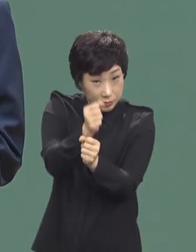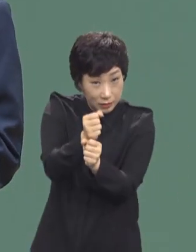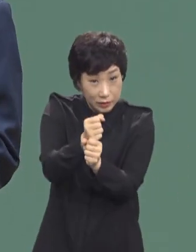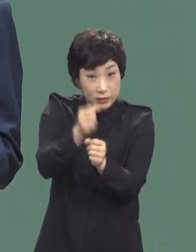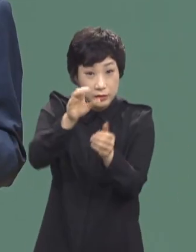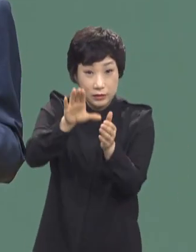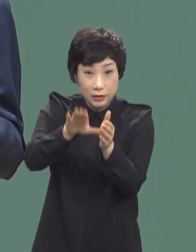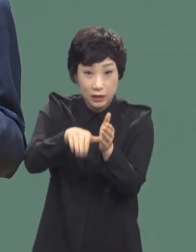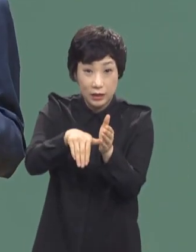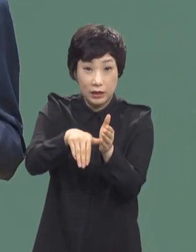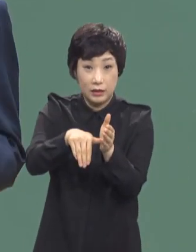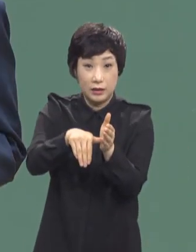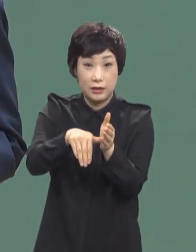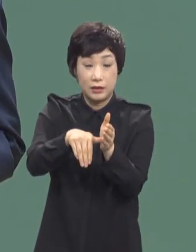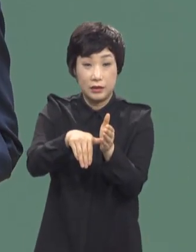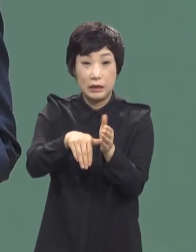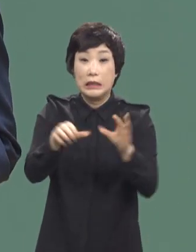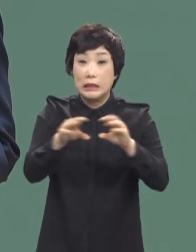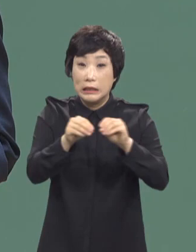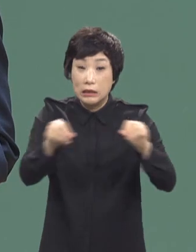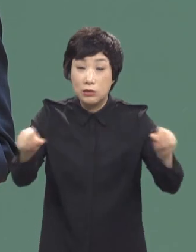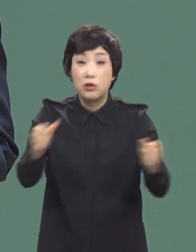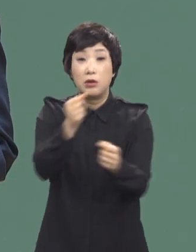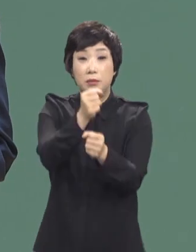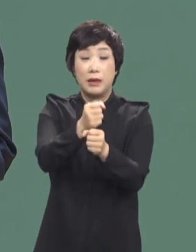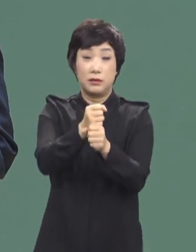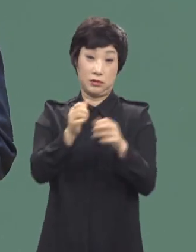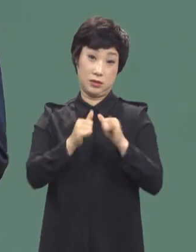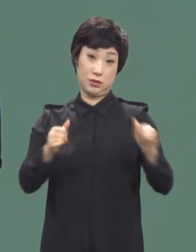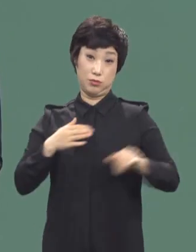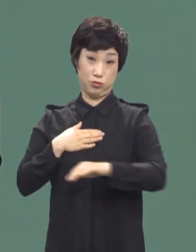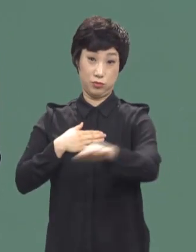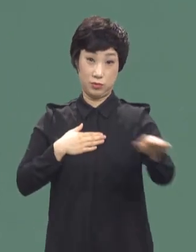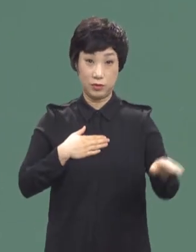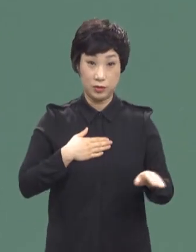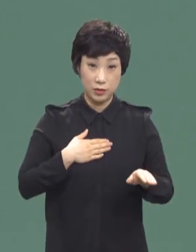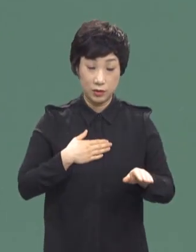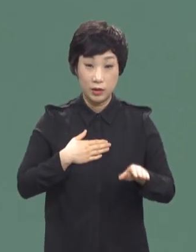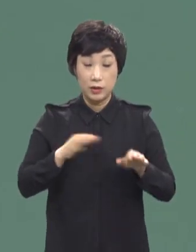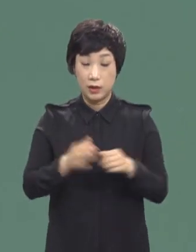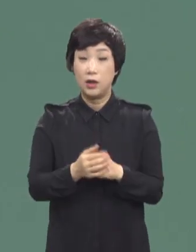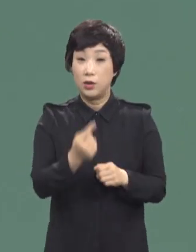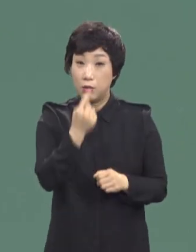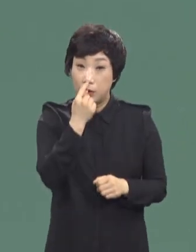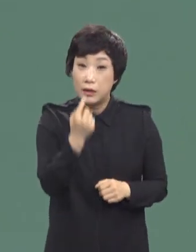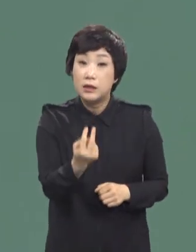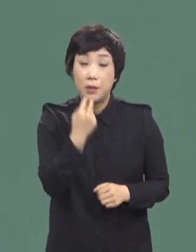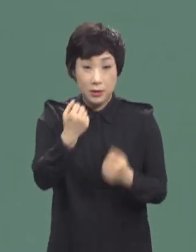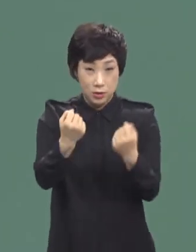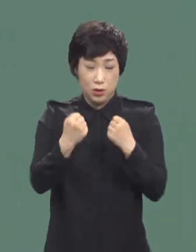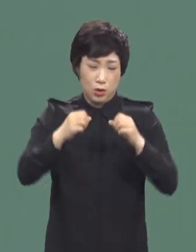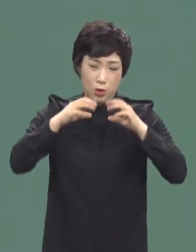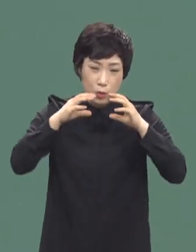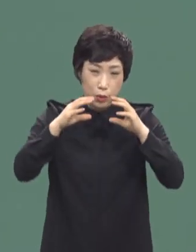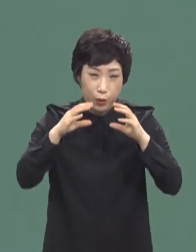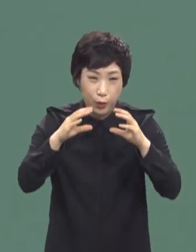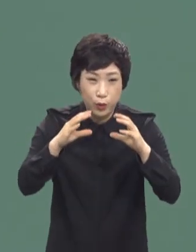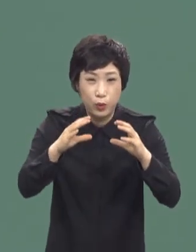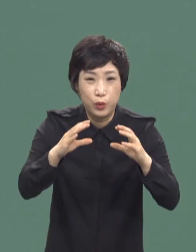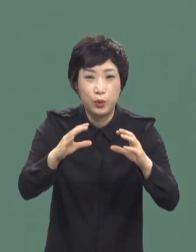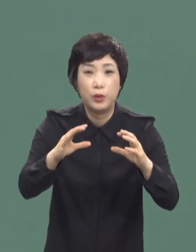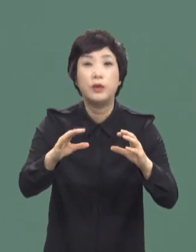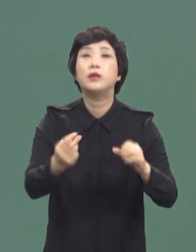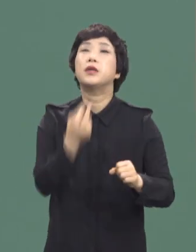창조하실 때 흙으로 사람을 만드시고 그 코에 생기를 불어넣어